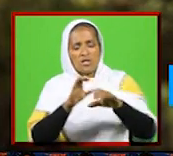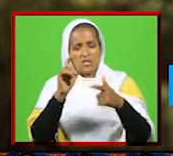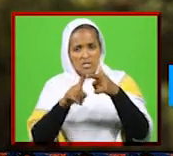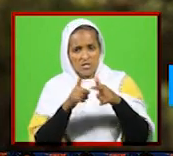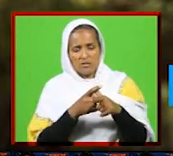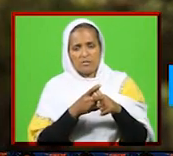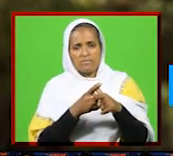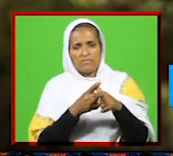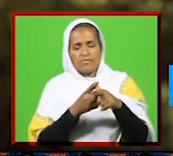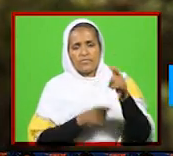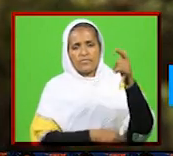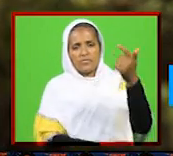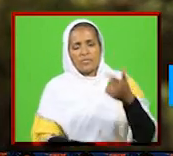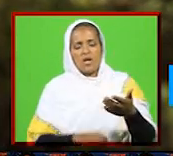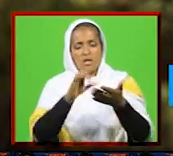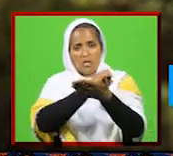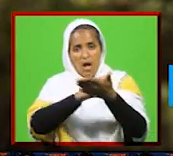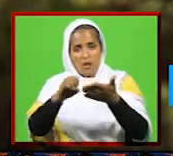ይሆናል ምን አደረገ እንግዲህ